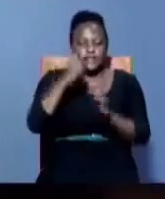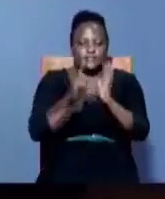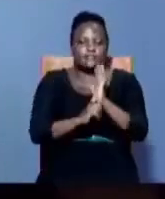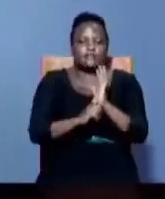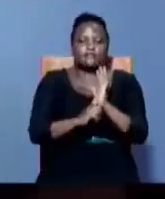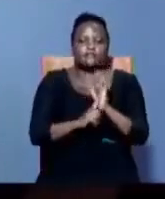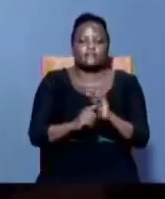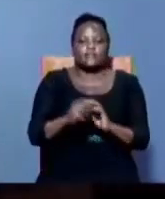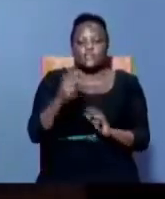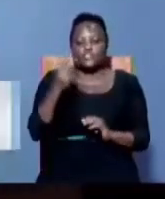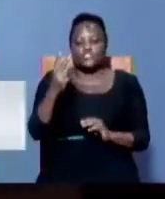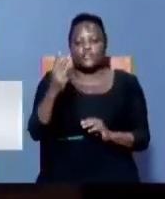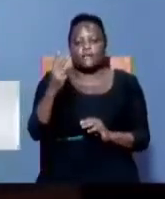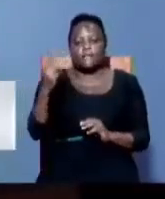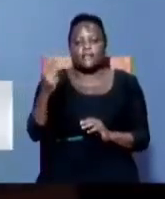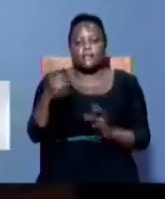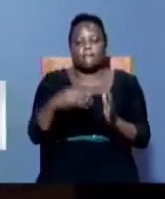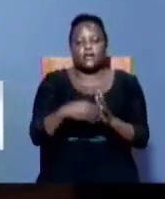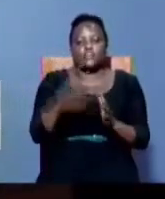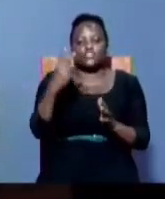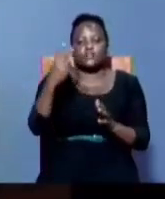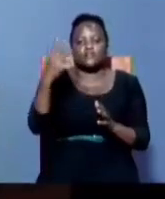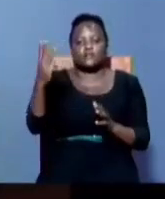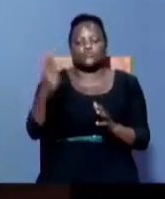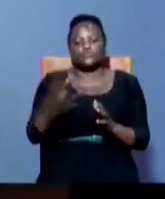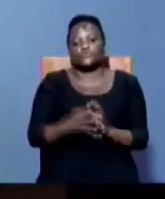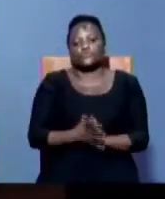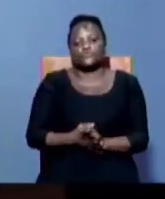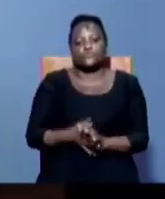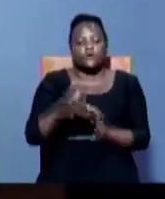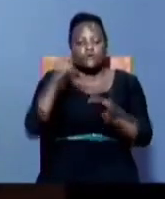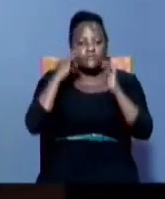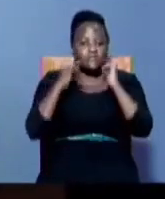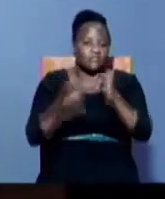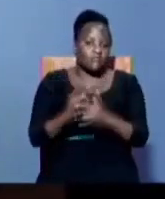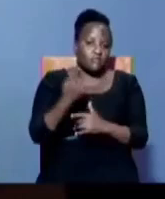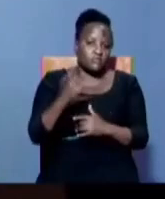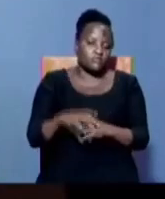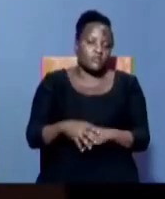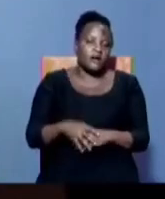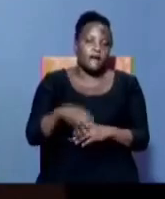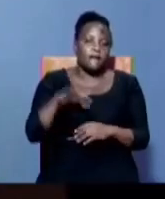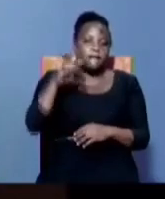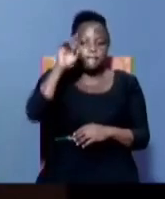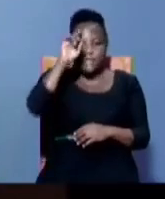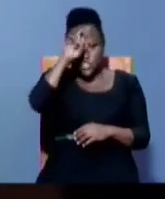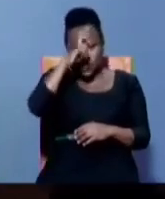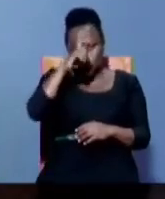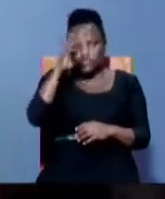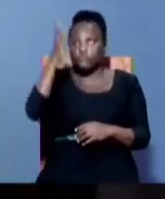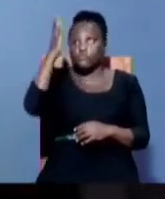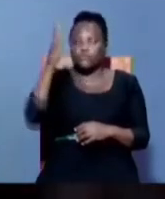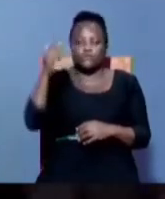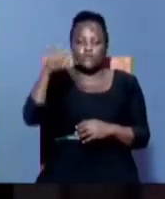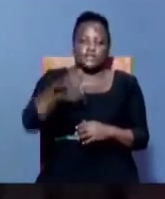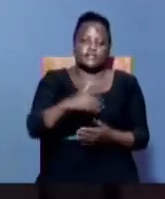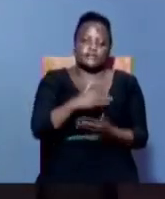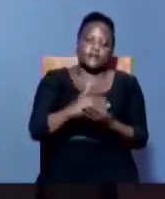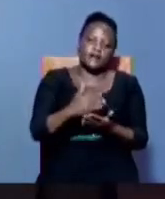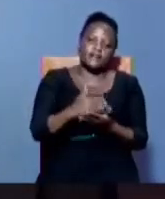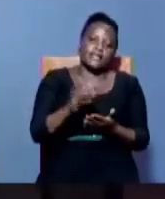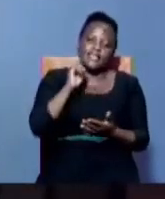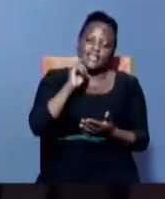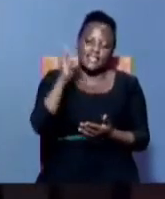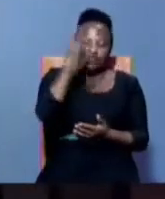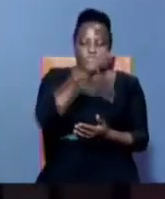walikuwa wanatoka nchi ile na ya Misri. Mungu alikuwa analeta mikate kila siku asubuhi isipokuwa siku ya saba